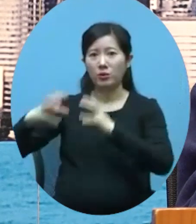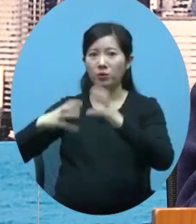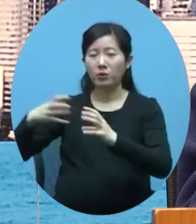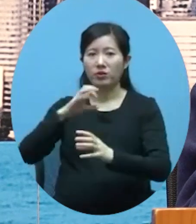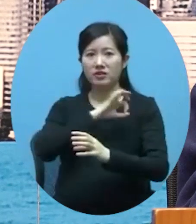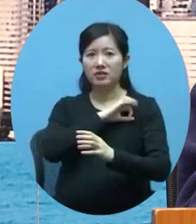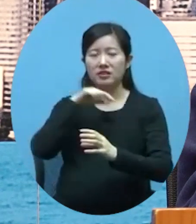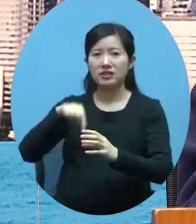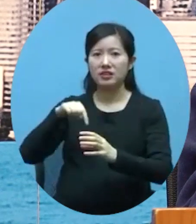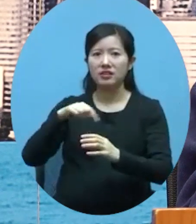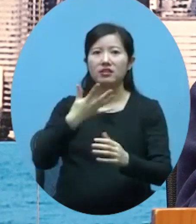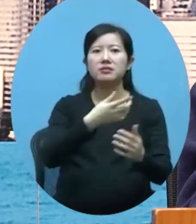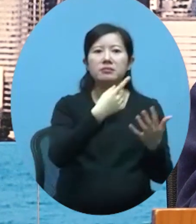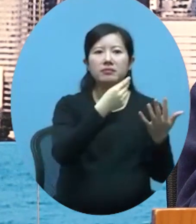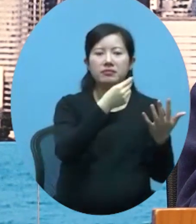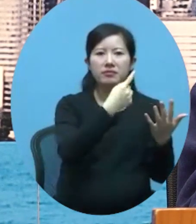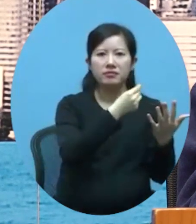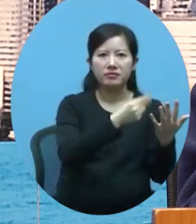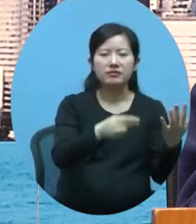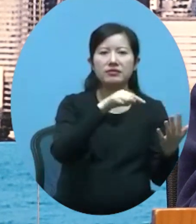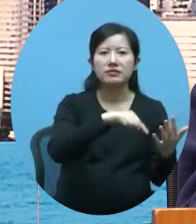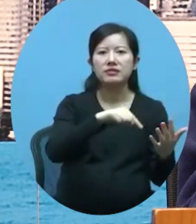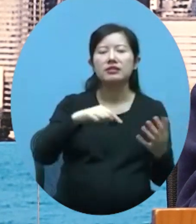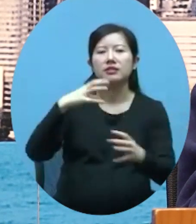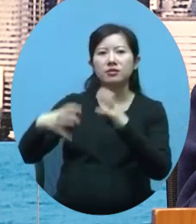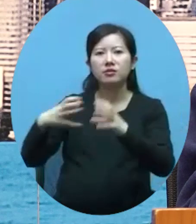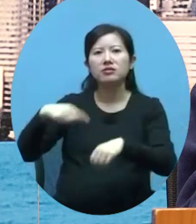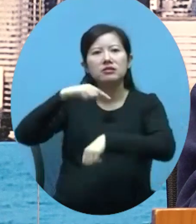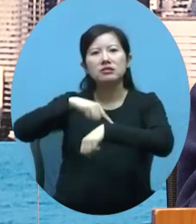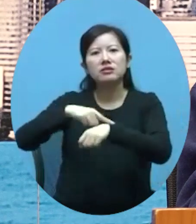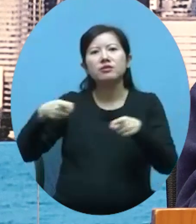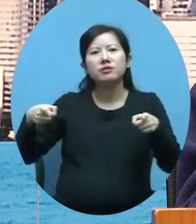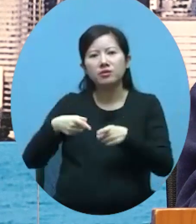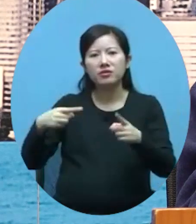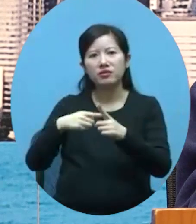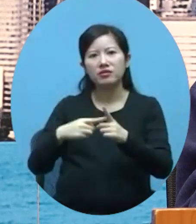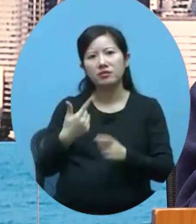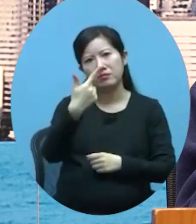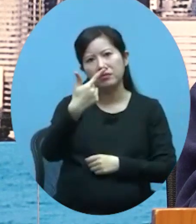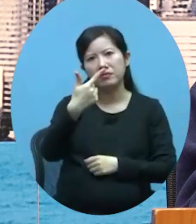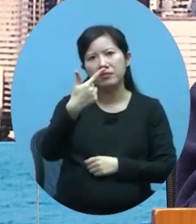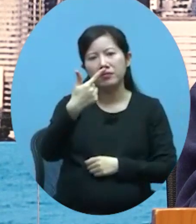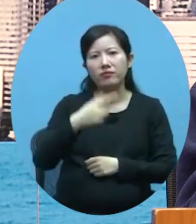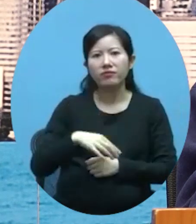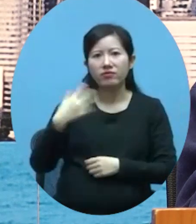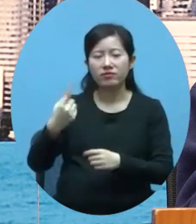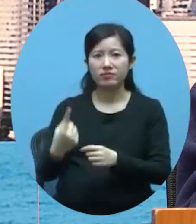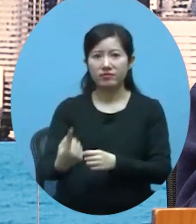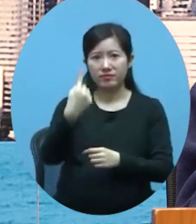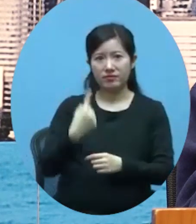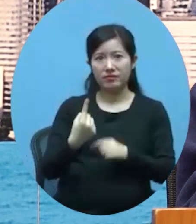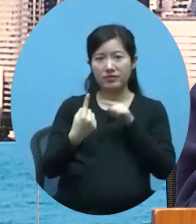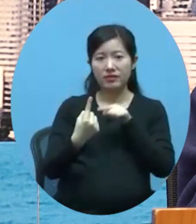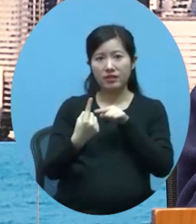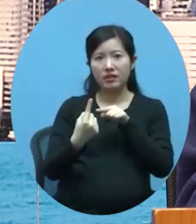宗个案开的那那个会就应该是很短的那八个人这样那其中有一个人呢都是